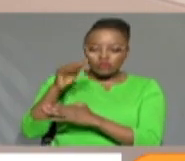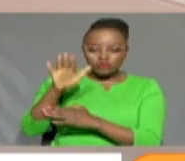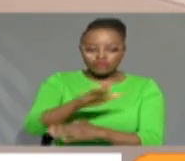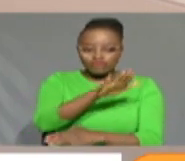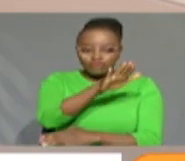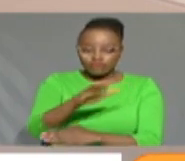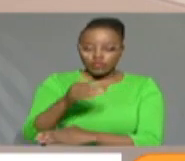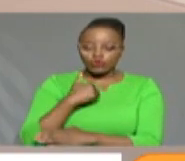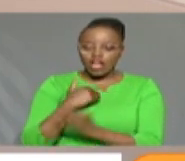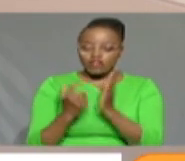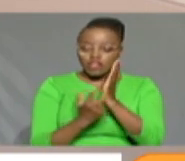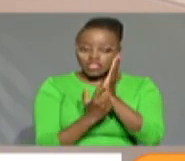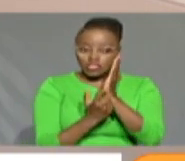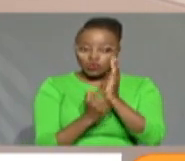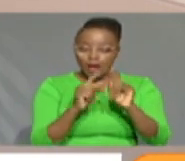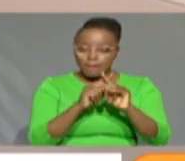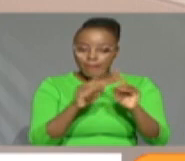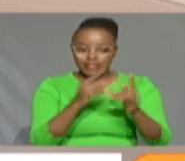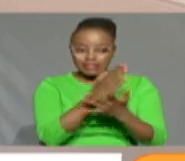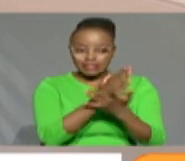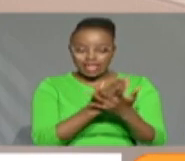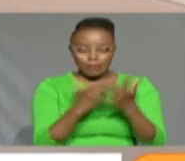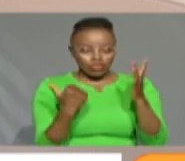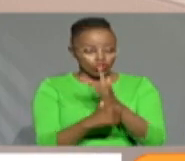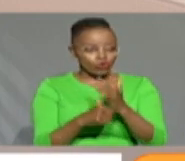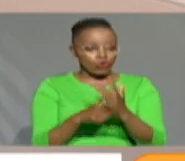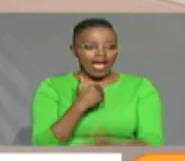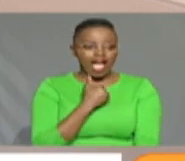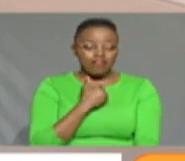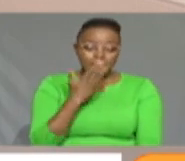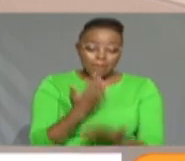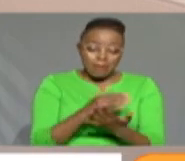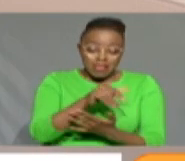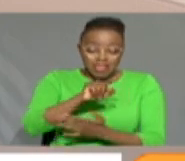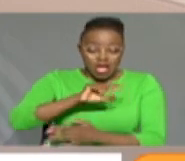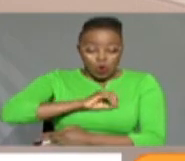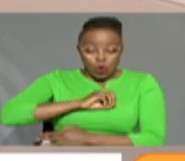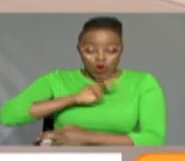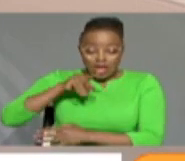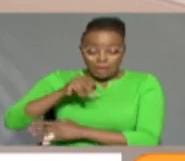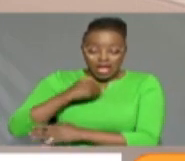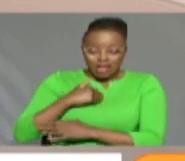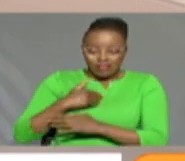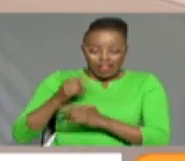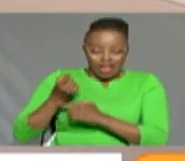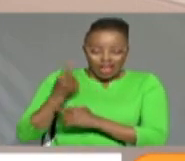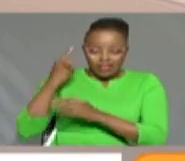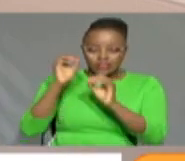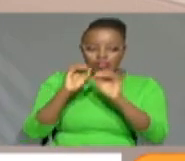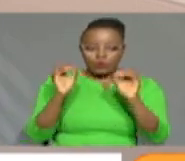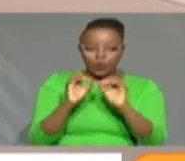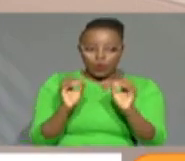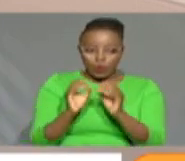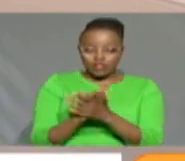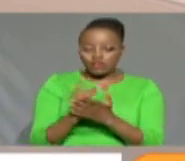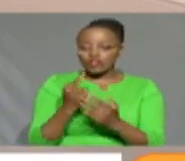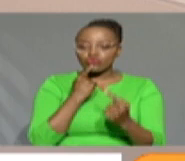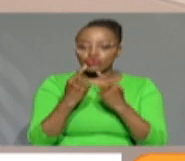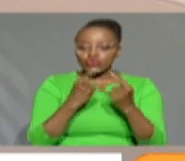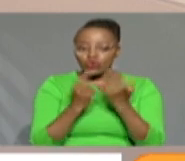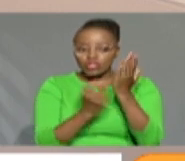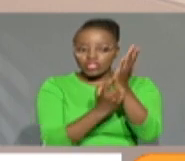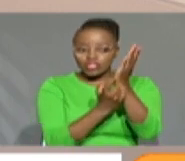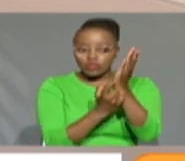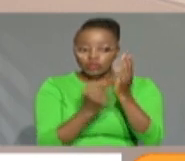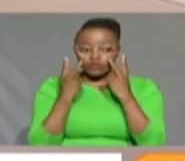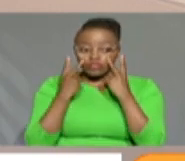ya Kiswahili. Lakini baadhi walipata lugha. Wengine wenyewe wabunge wakiwa na tashwishi na hata kuboronga lugha hiyo ya